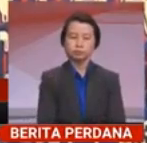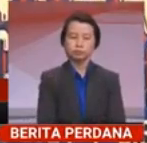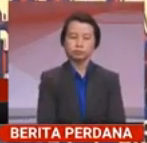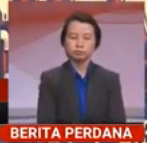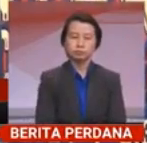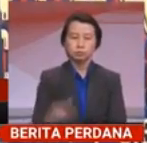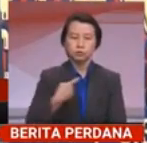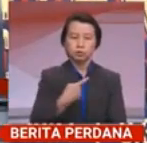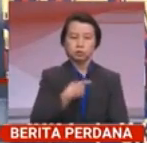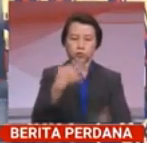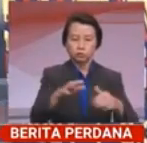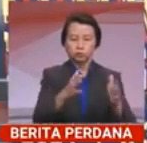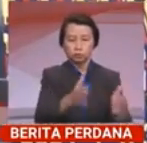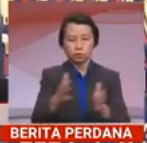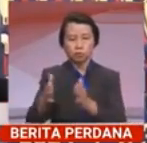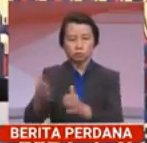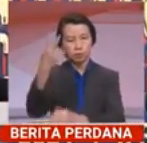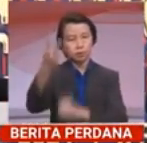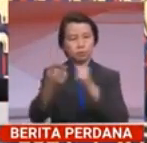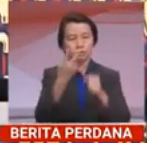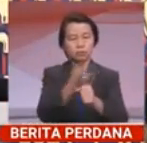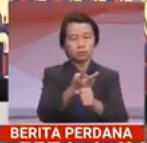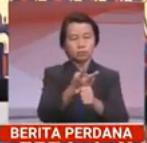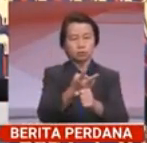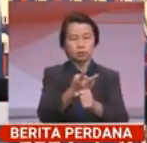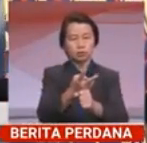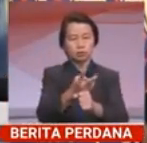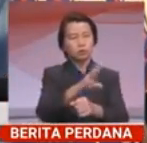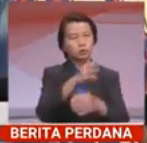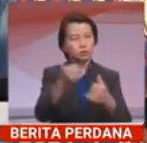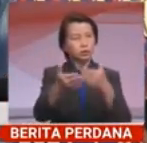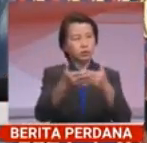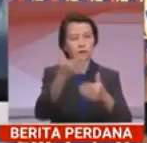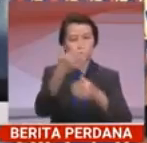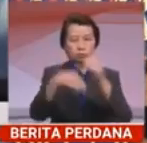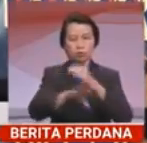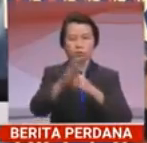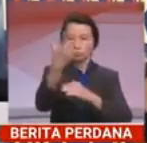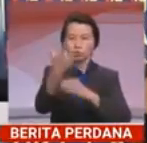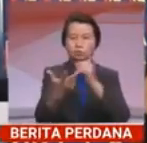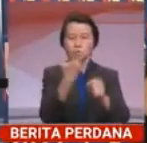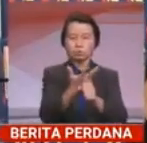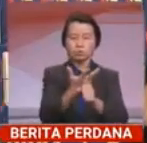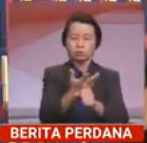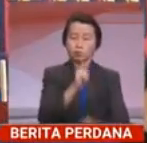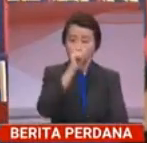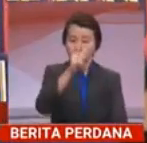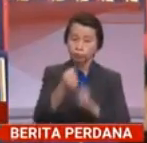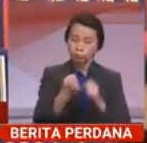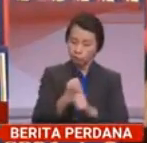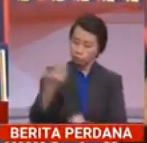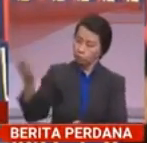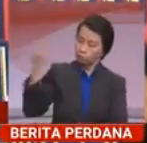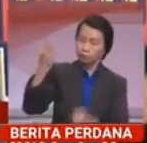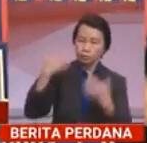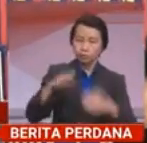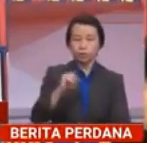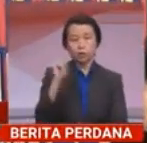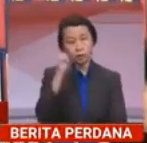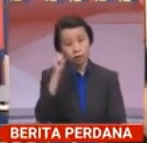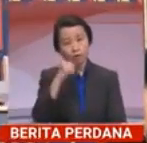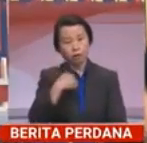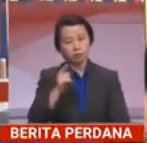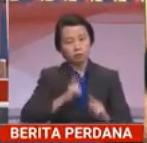Tidak plan untuk 2 tahun, tak masuk 3 tahun dah. Kan sepatutnya tahun lepas kita buat tapi